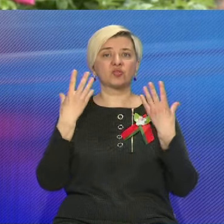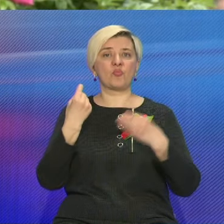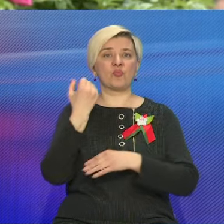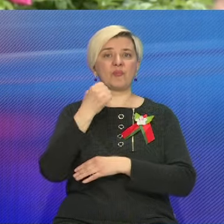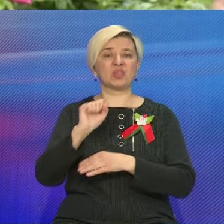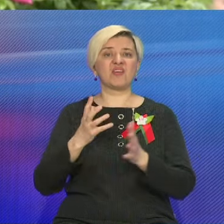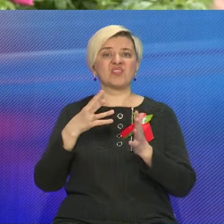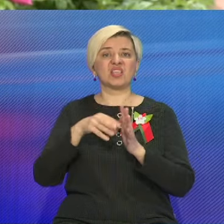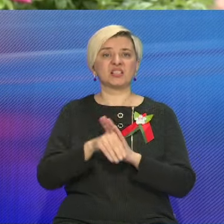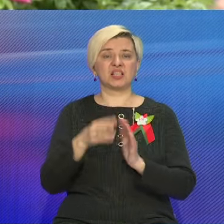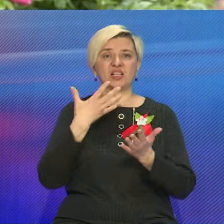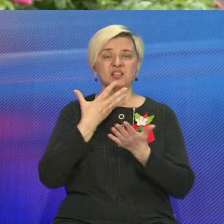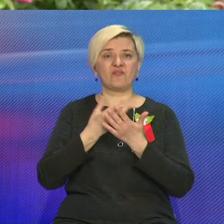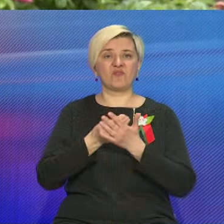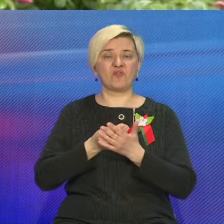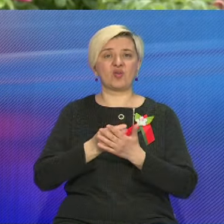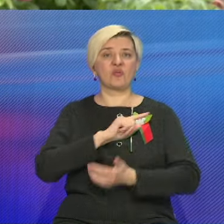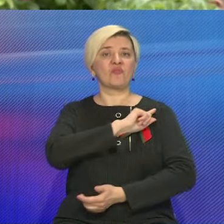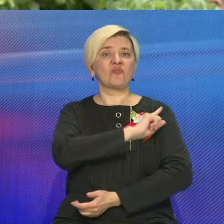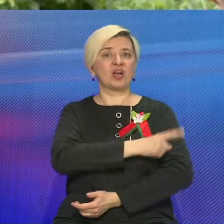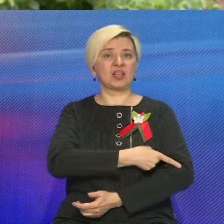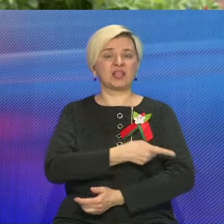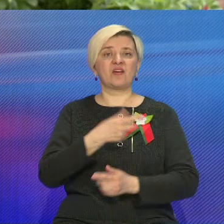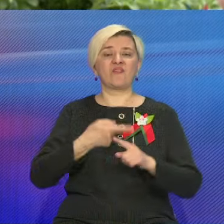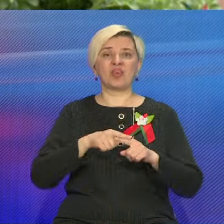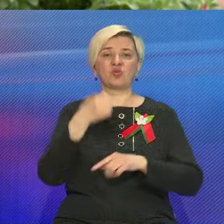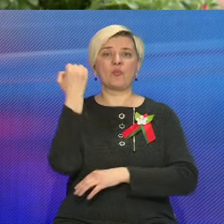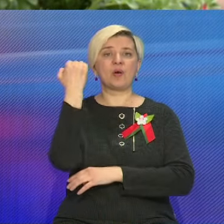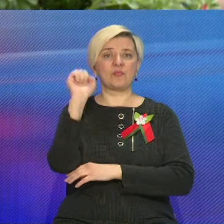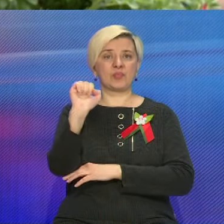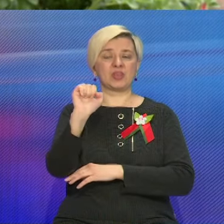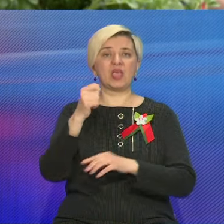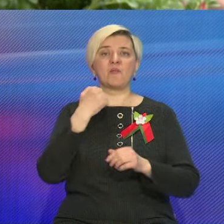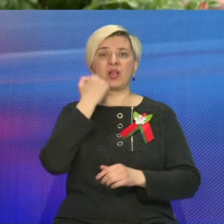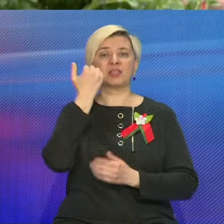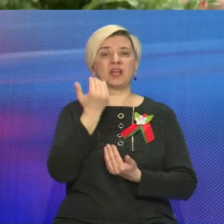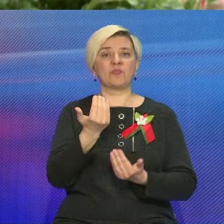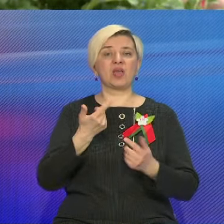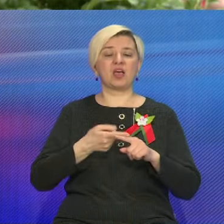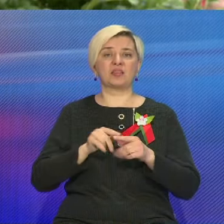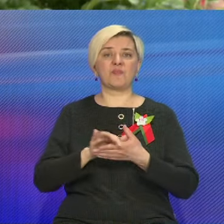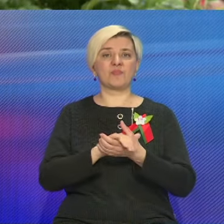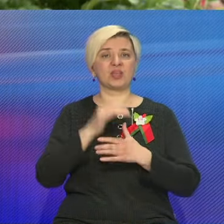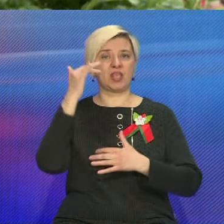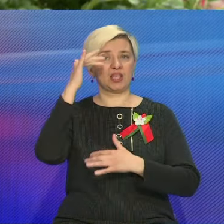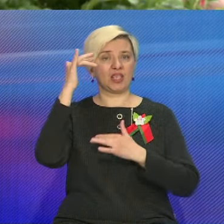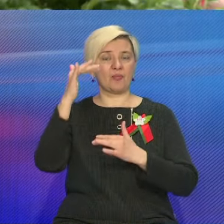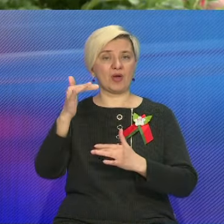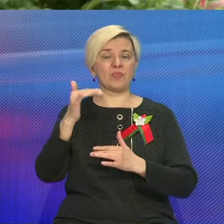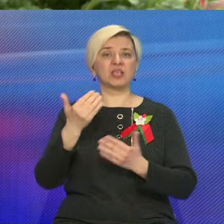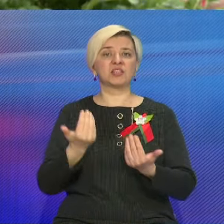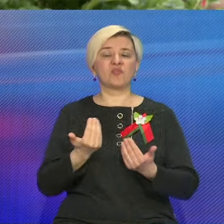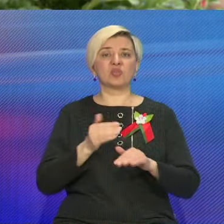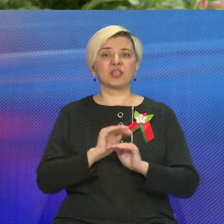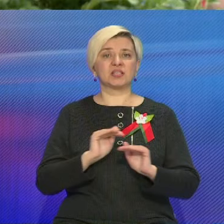свой непосредственный вклад в эту победу. И благодаря им сегодня это мирное небо. Сегодня наши детки ходят в школу. И мы развиваемся